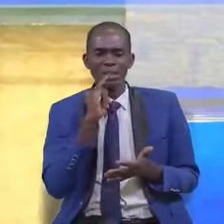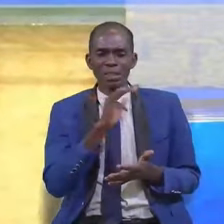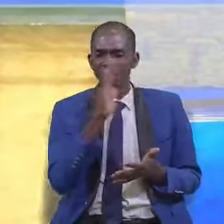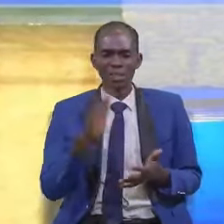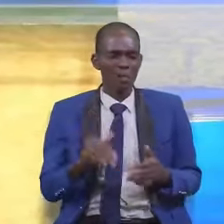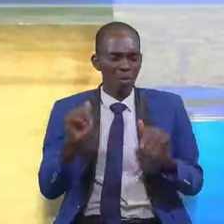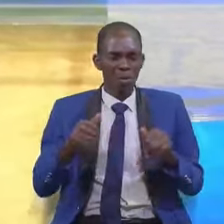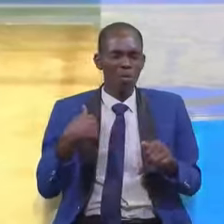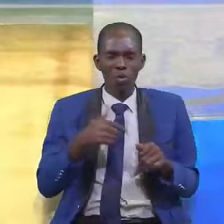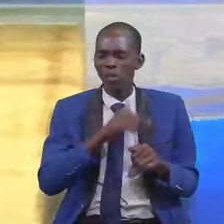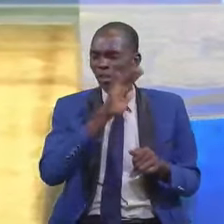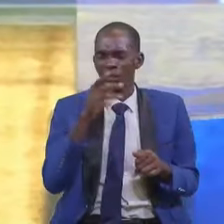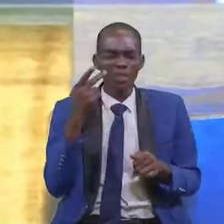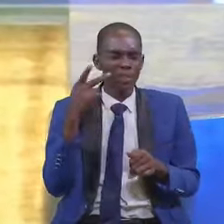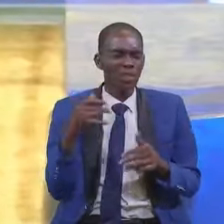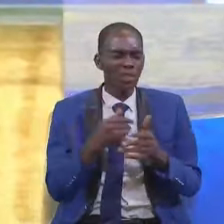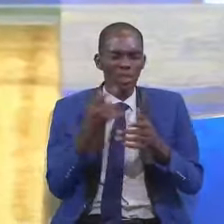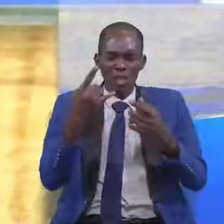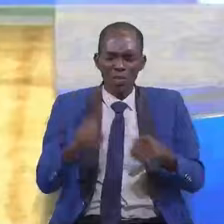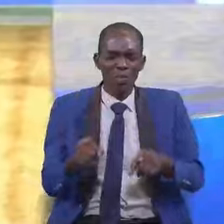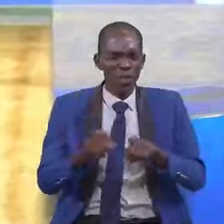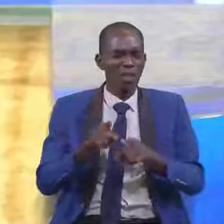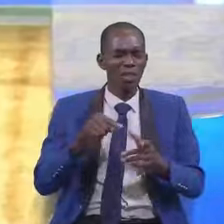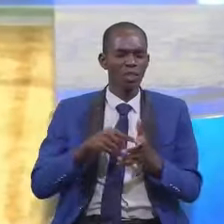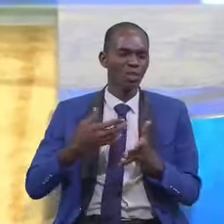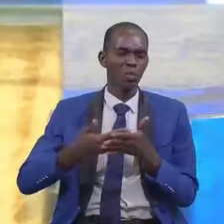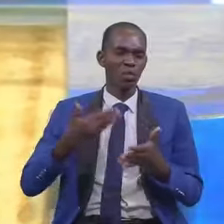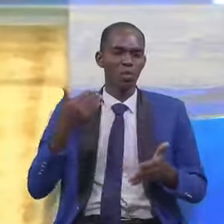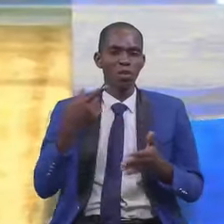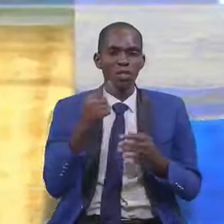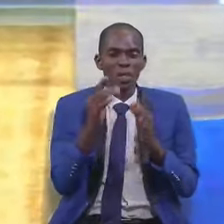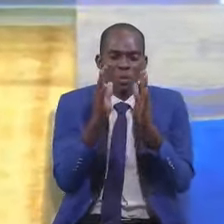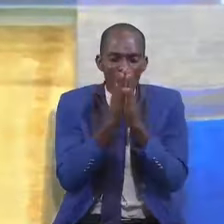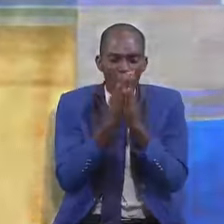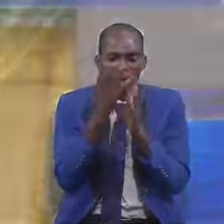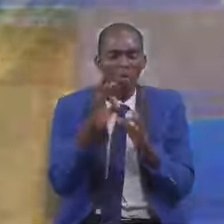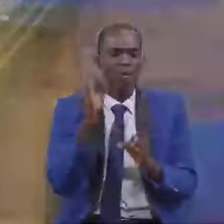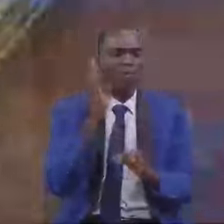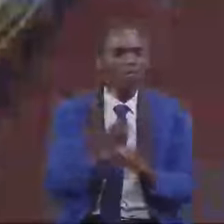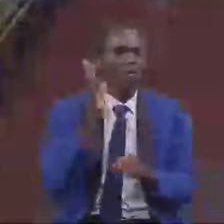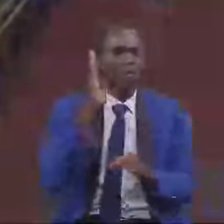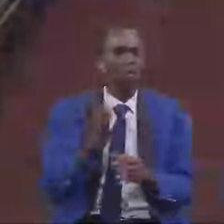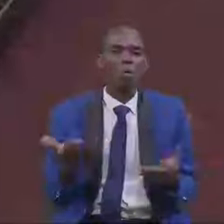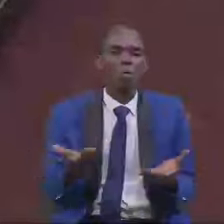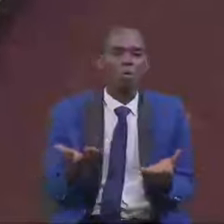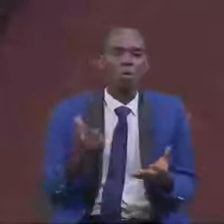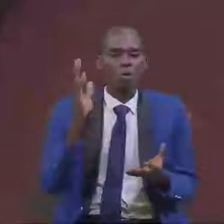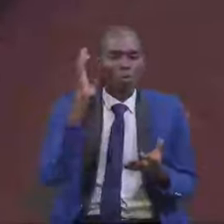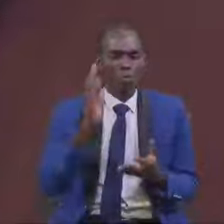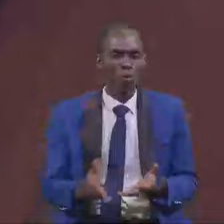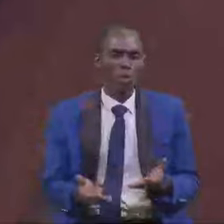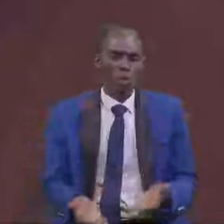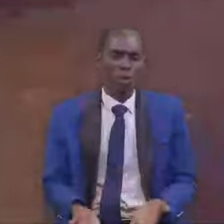que nous n'avons rien vu de semblable. Et tu es étendu là sans aide, mais on dit la prière de la